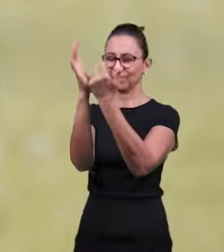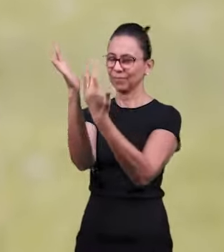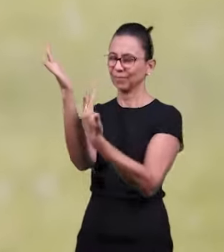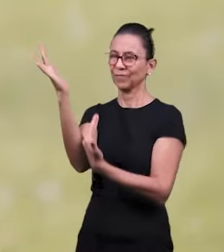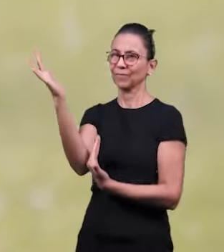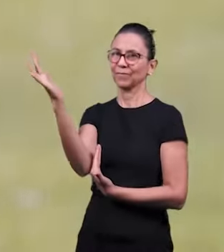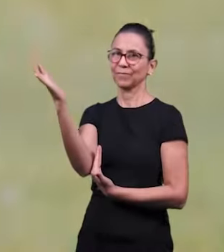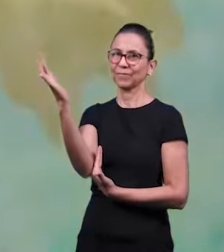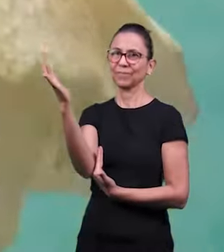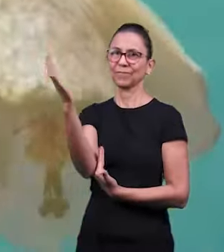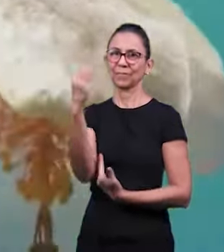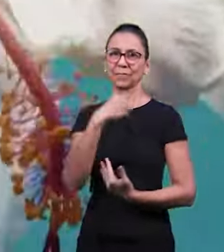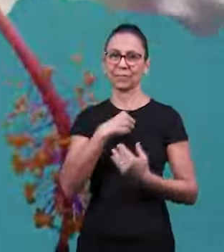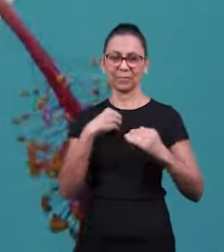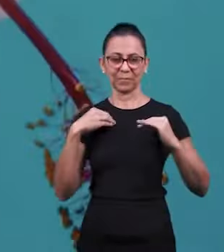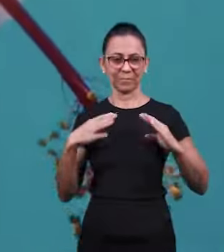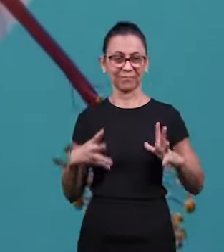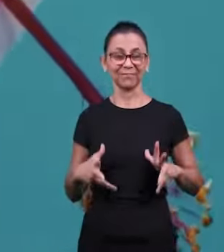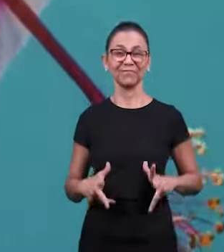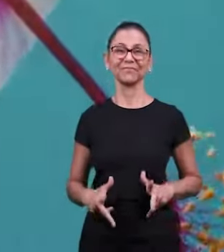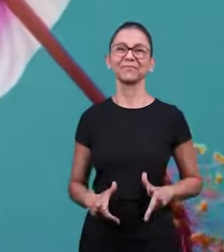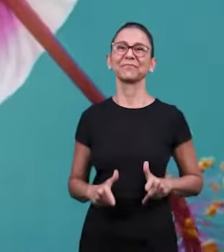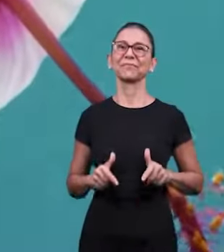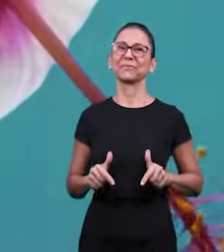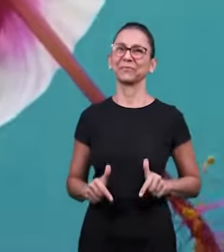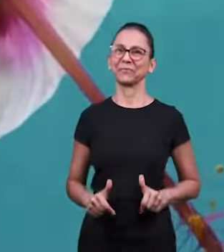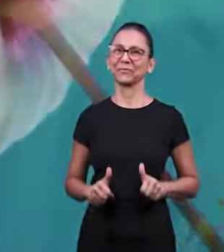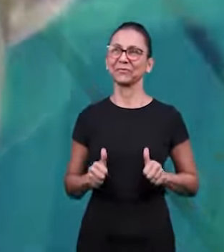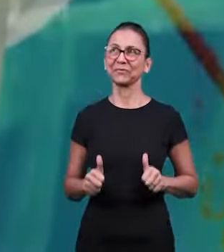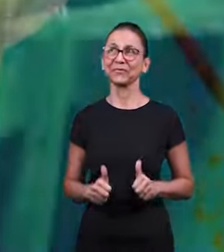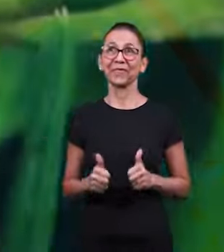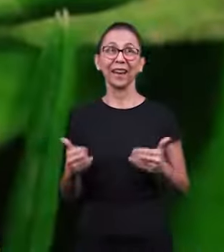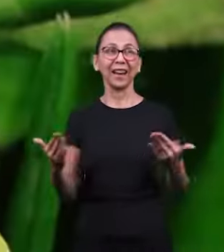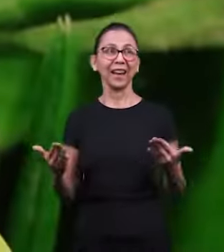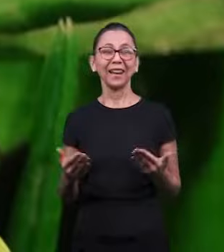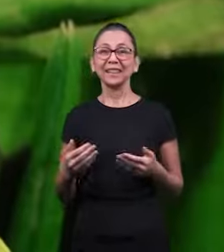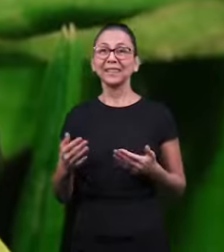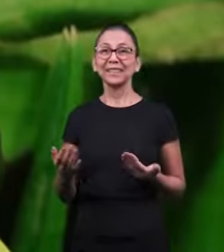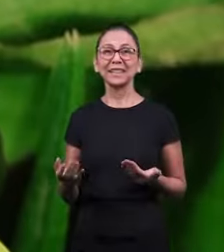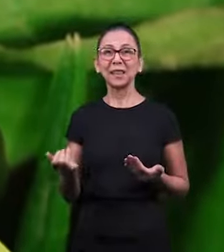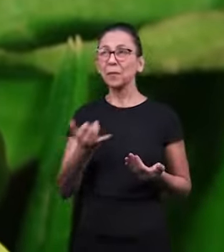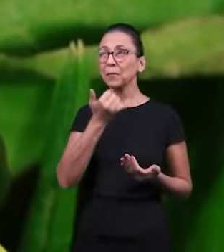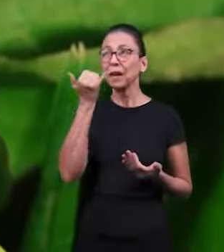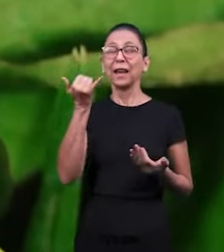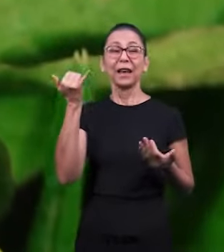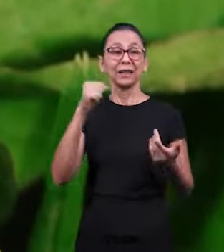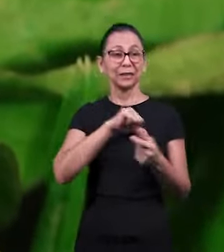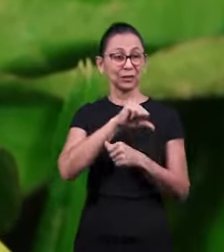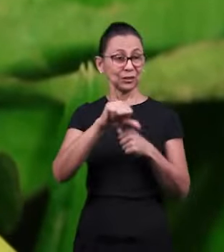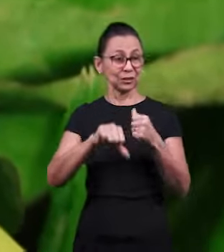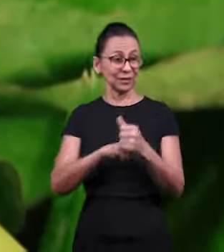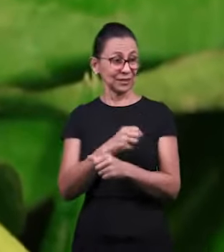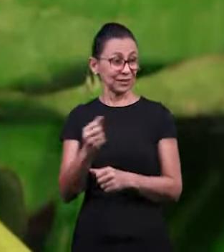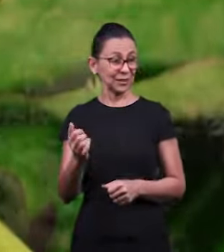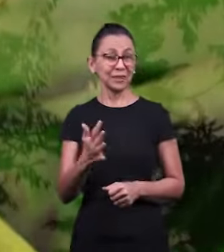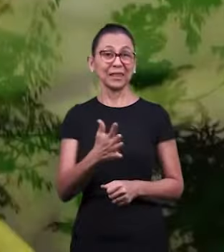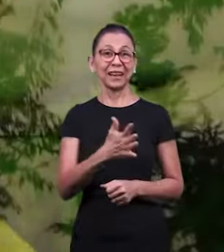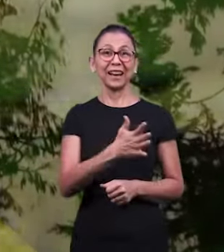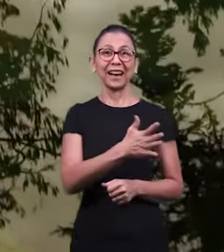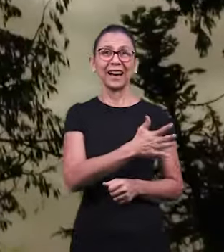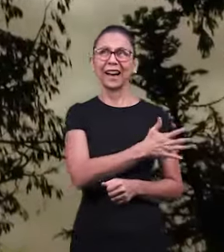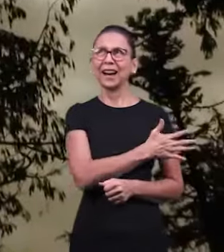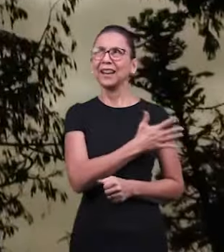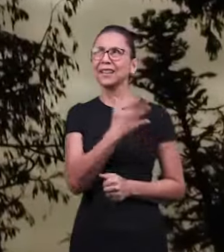очистил жизнь мою. Что-то новое произошло, такое чрезвычайное,